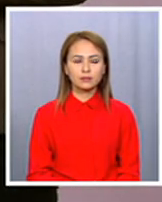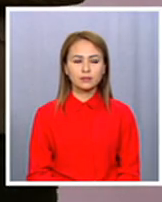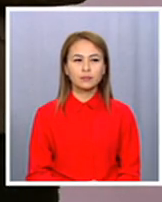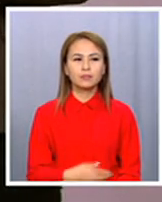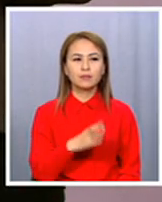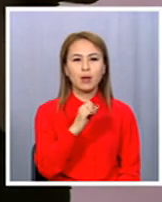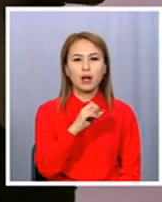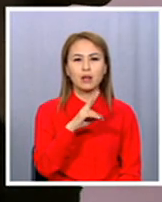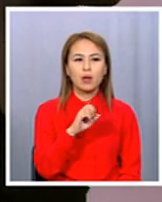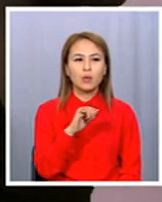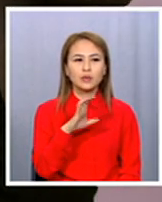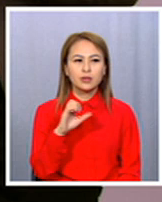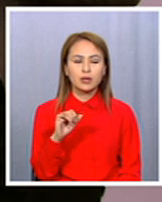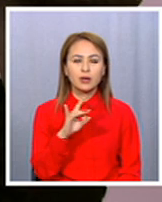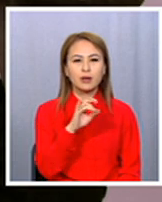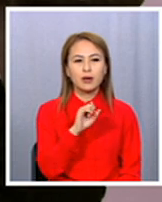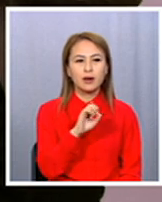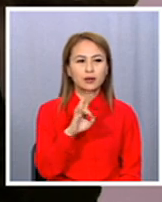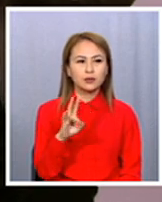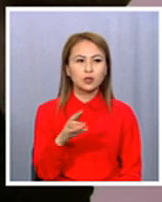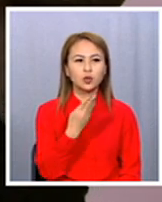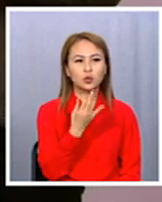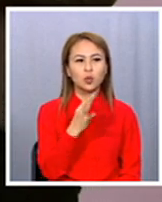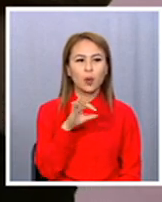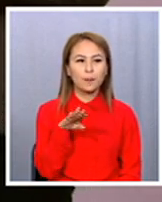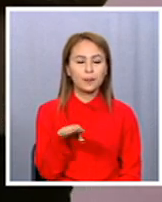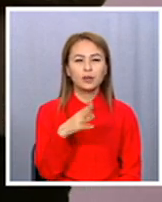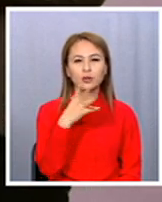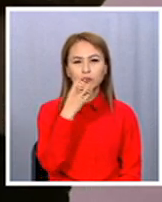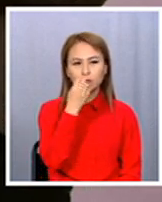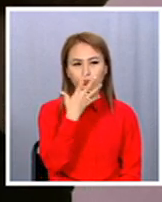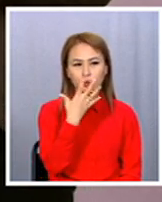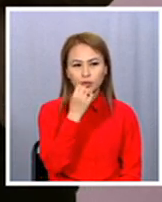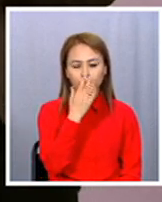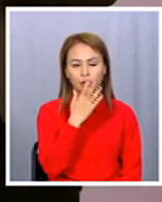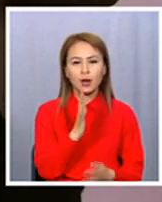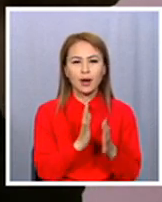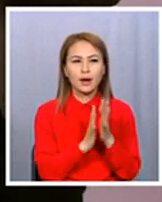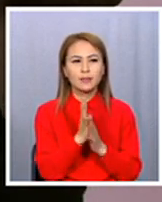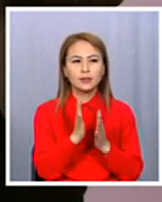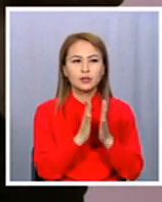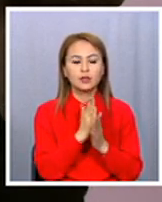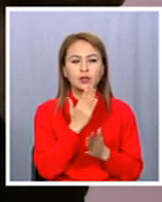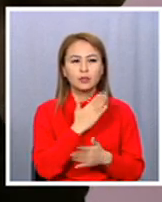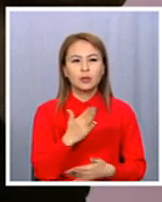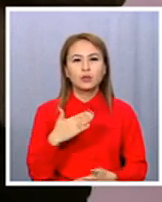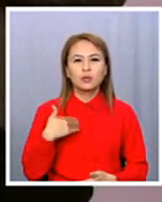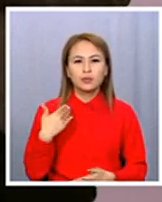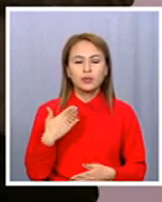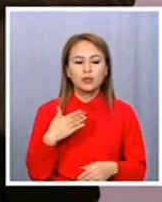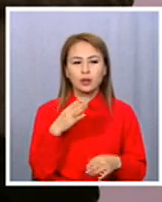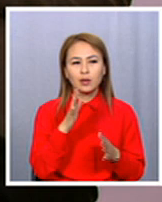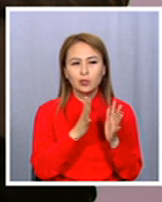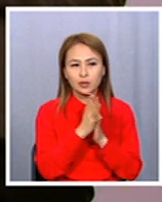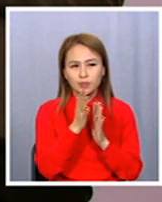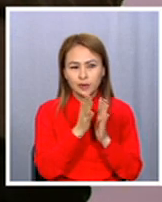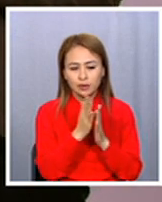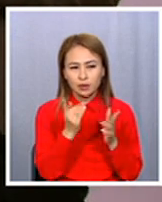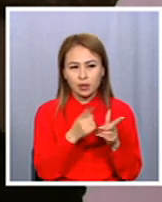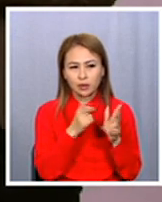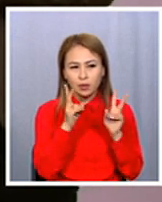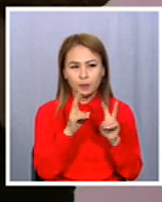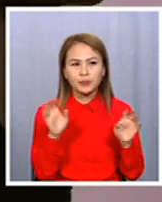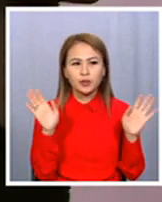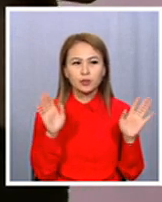Балауса, раң, шөп, гүлдер, қамыс бұл өсімдіктердің атауы болса,